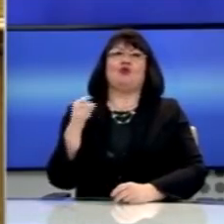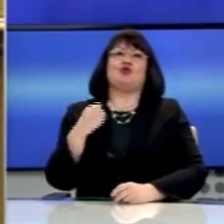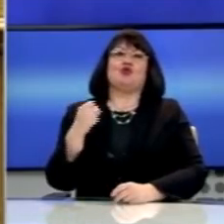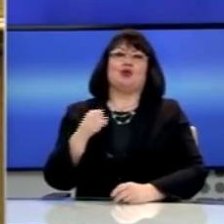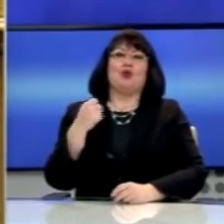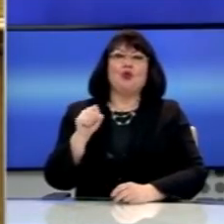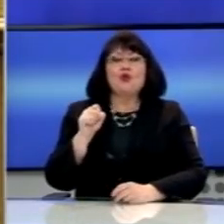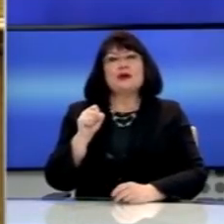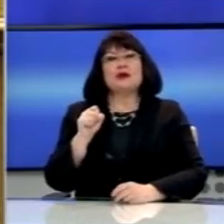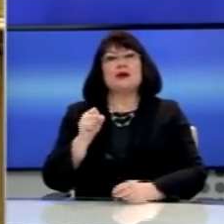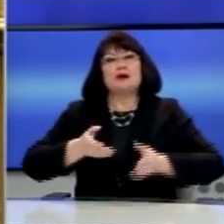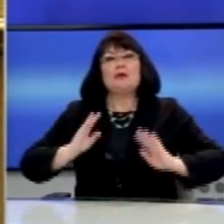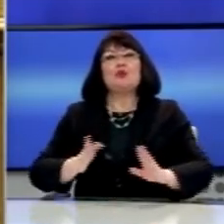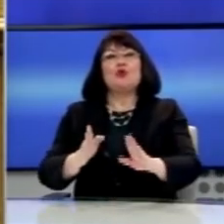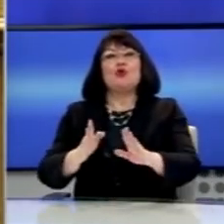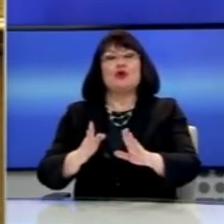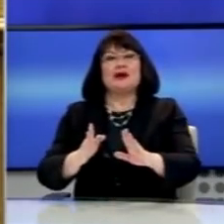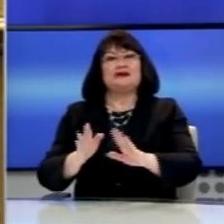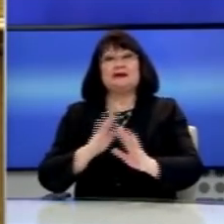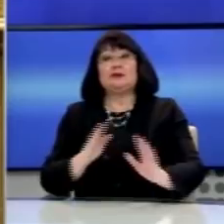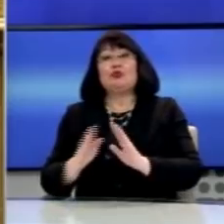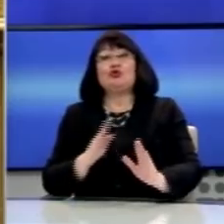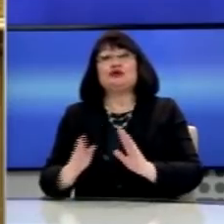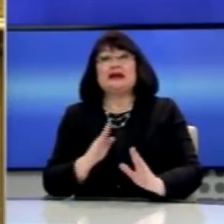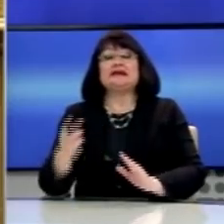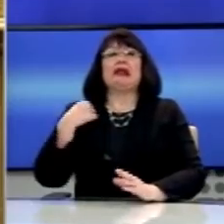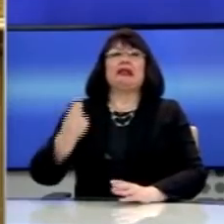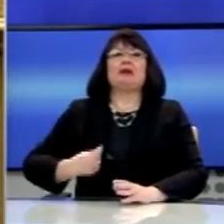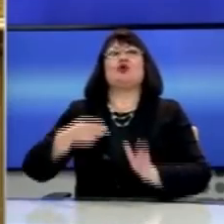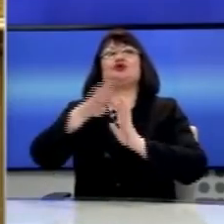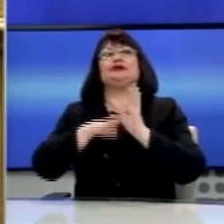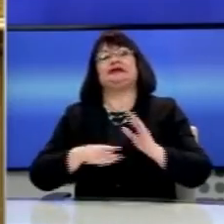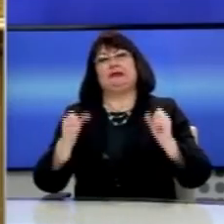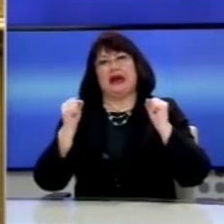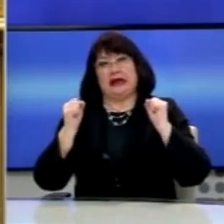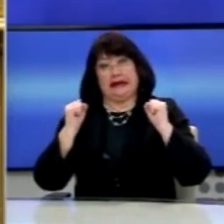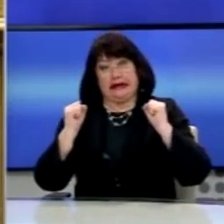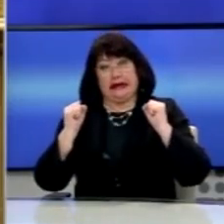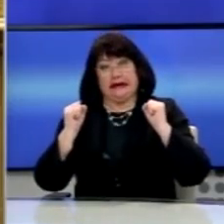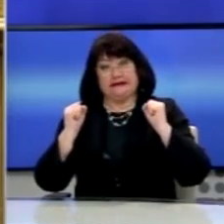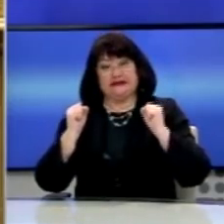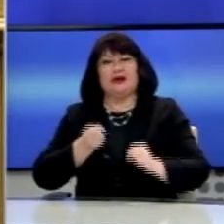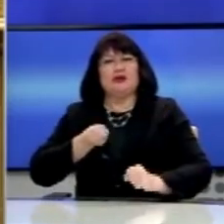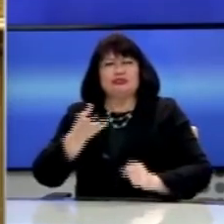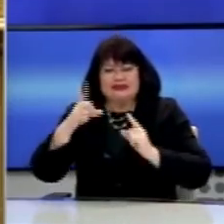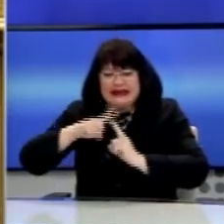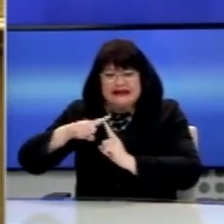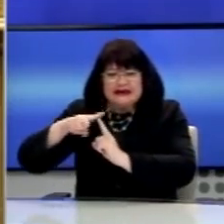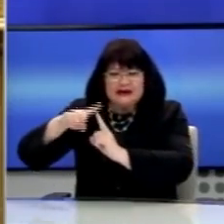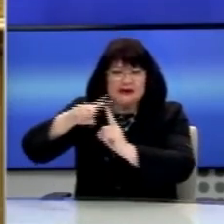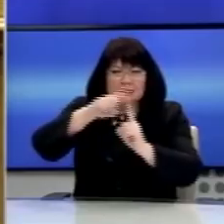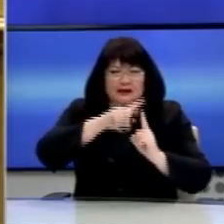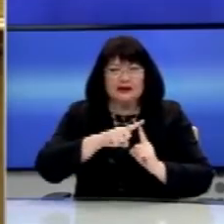σας να προχωρήσετε στη θωράκιση του δημόσιου συστήματος υγείας, σε μαζικά τεστ του